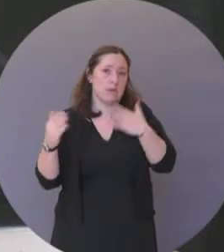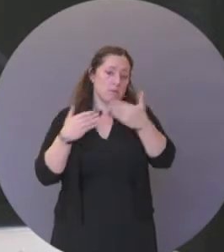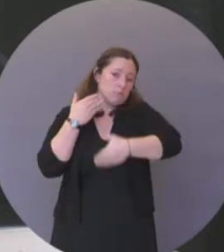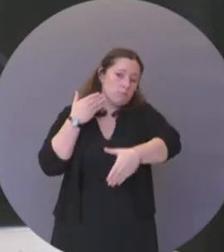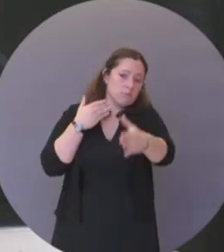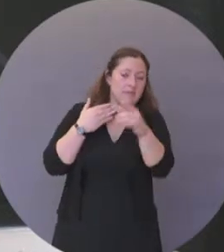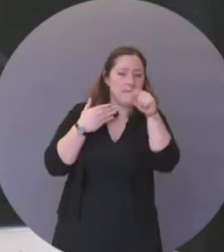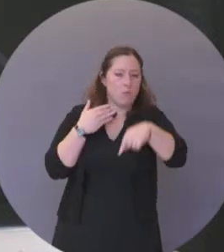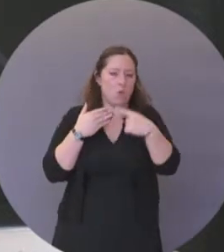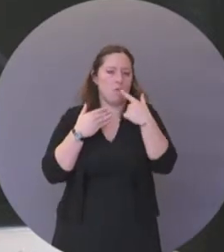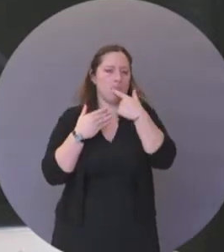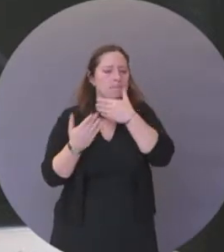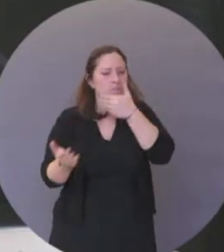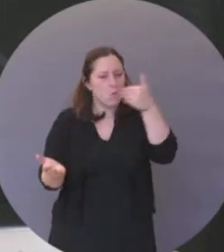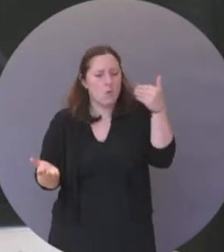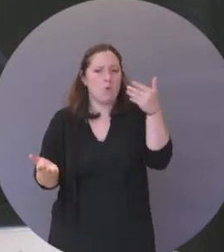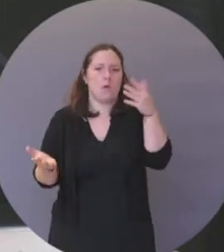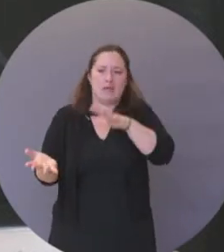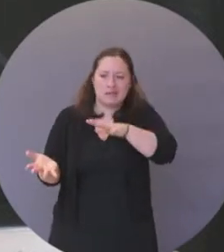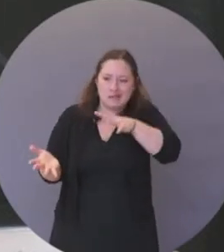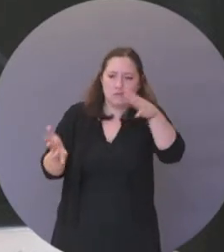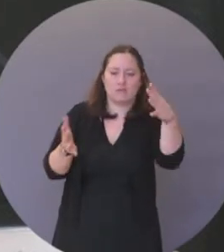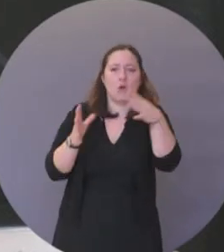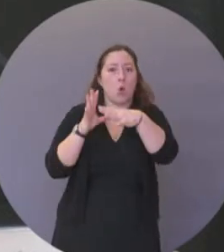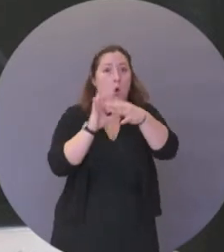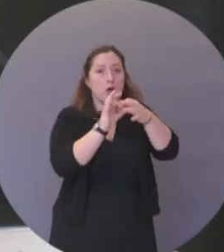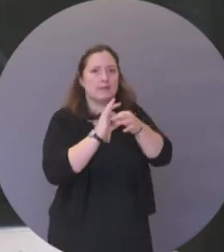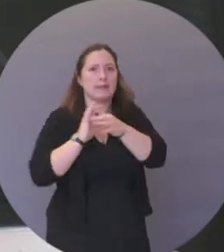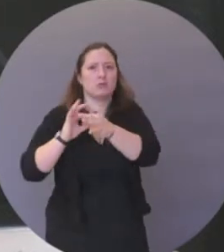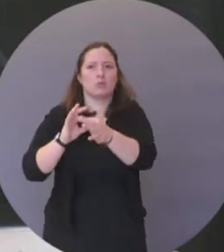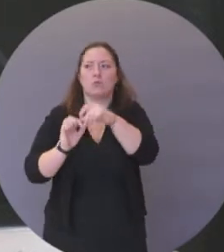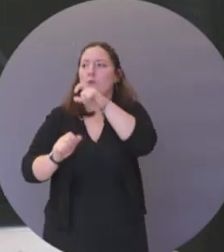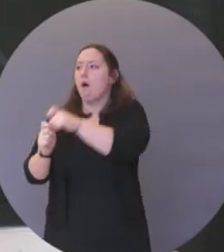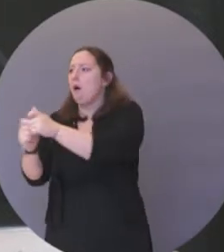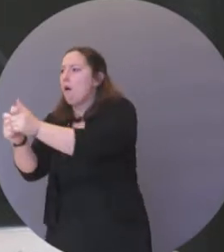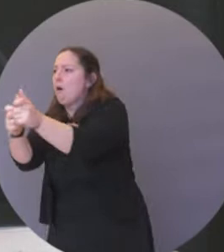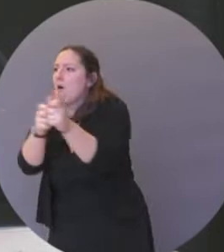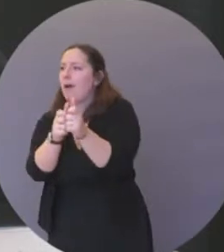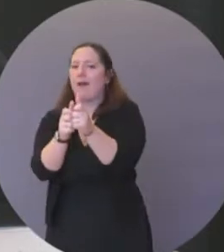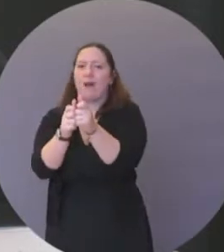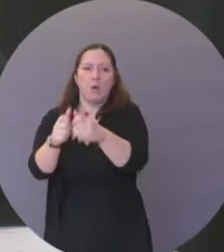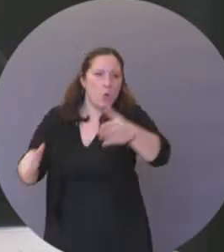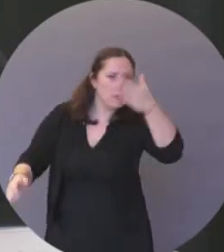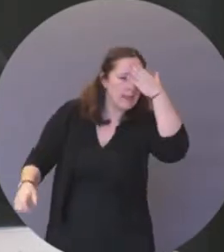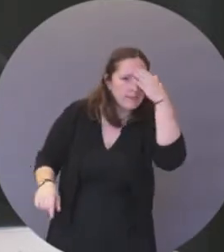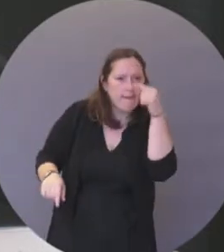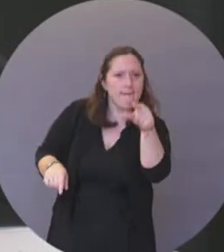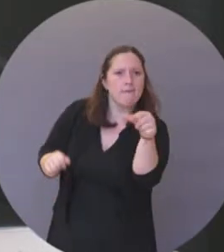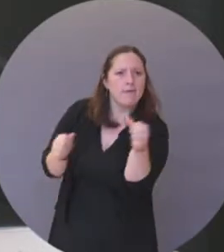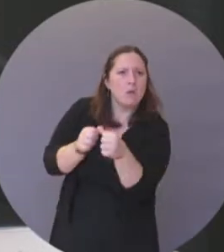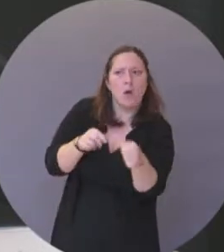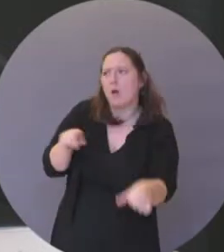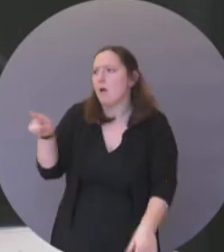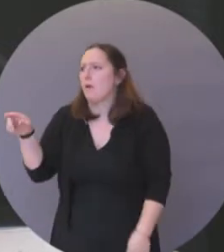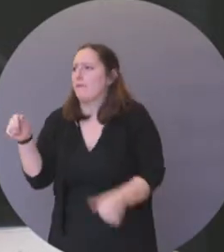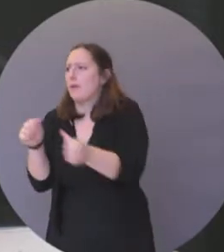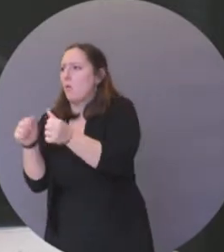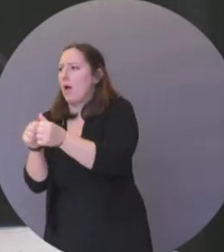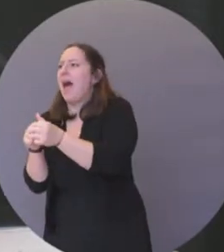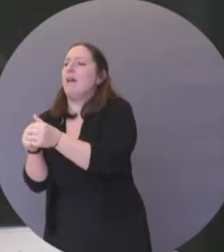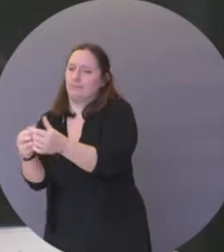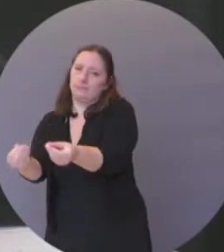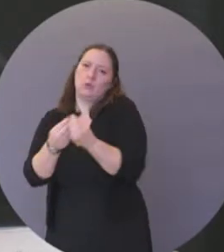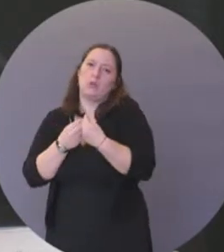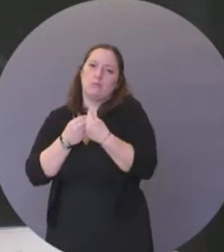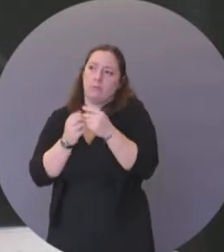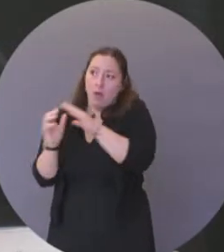meilleure coordination par les acteurs de mieux se connaître pour mieux effectivement travailler ensemble avec le même objectif commun c'est un peu dans cet esprit qu'on répond à